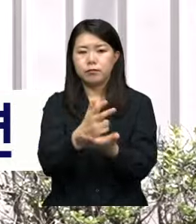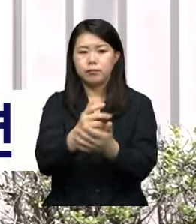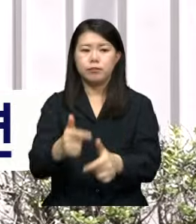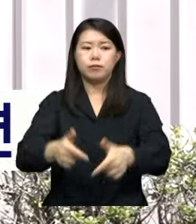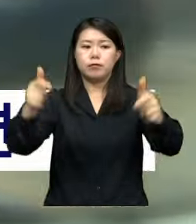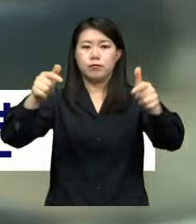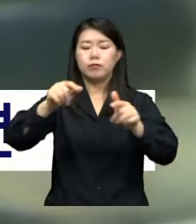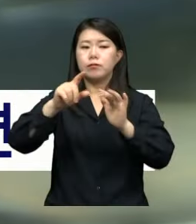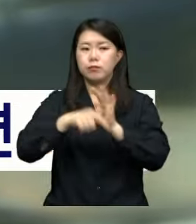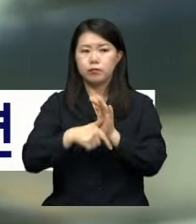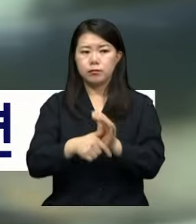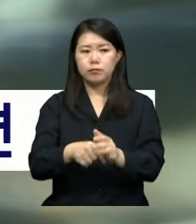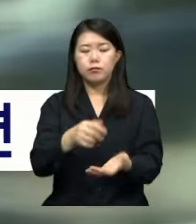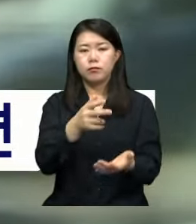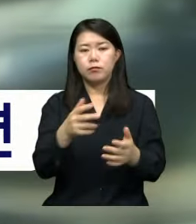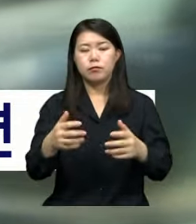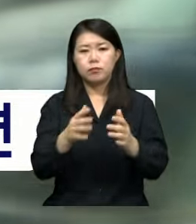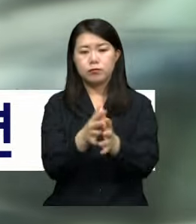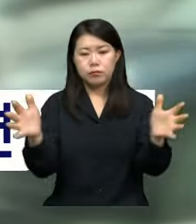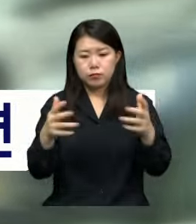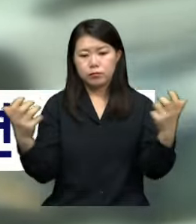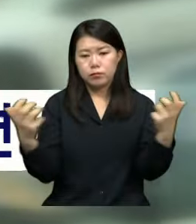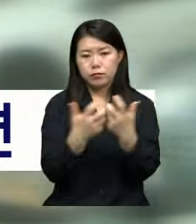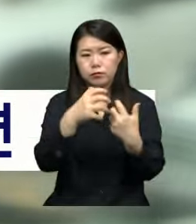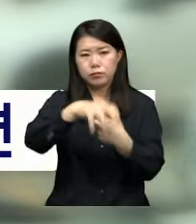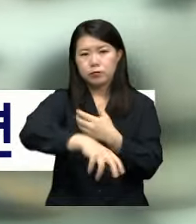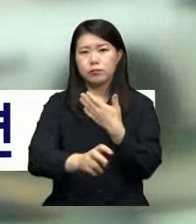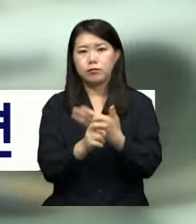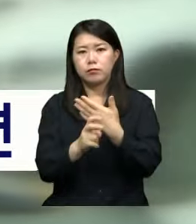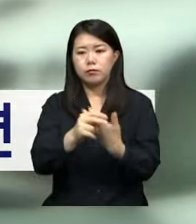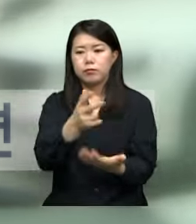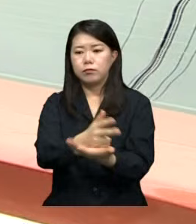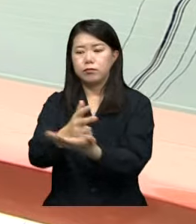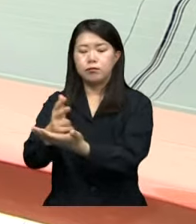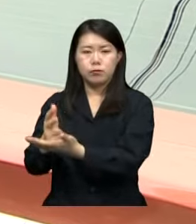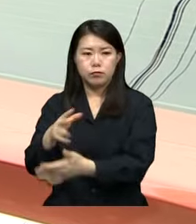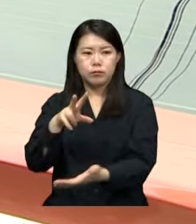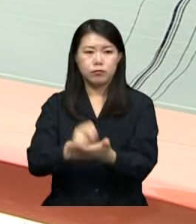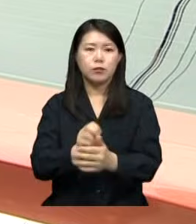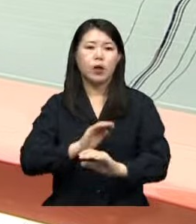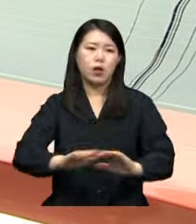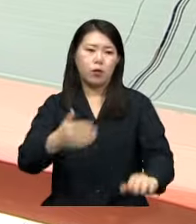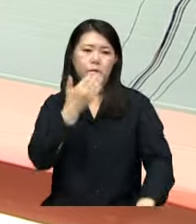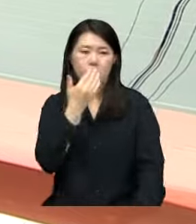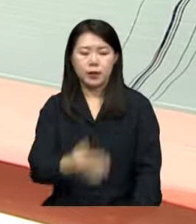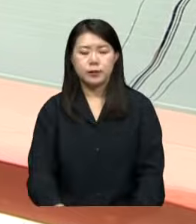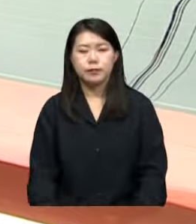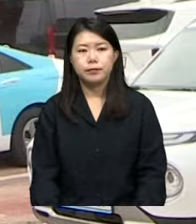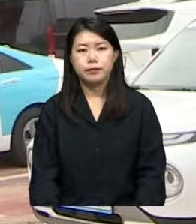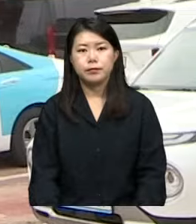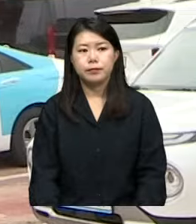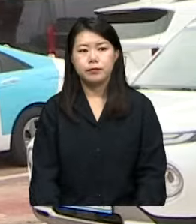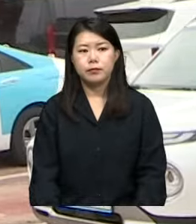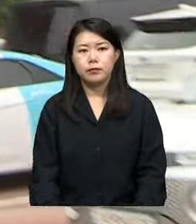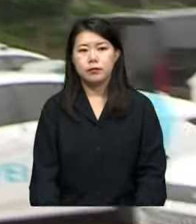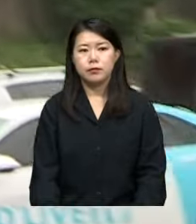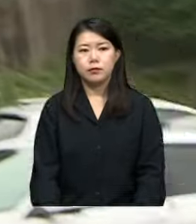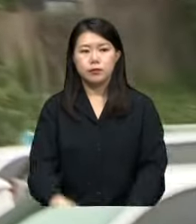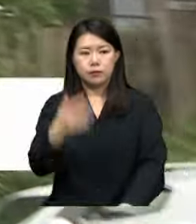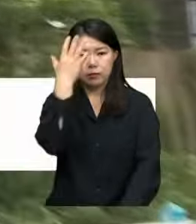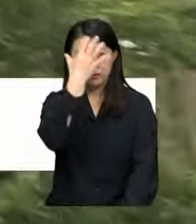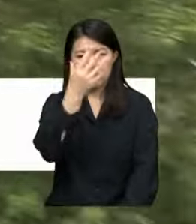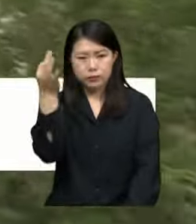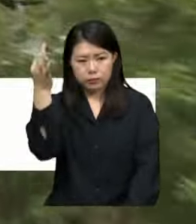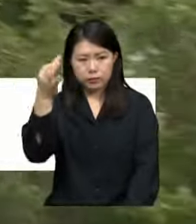검토한다면 주택 밀집 지역과 상업 지역의 불법 주정차 문제를 해결하는데 더 효과적일 거라는 겁니다 어 기부체납